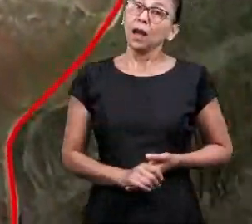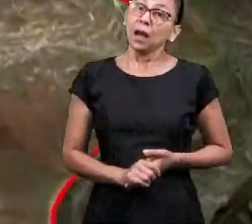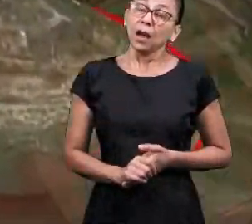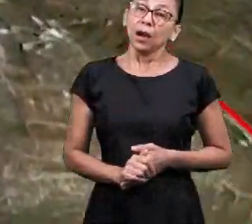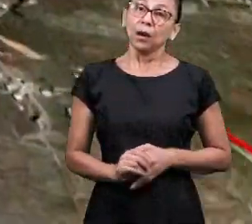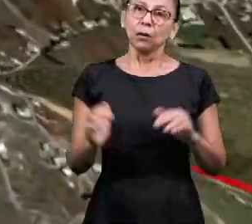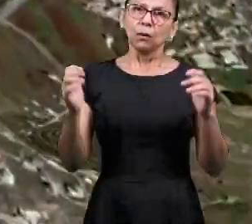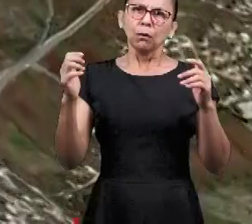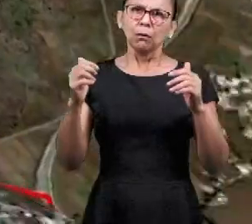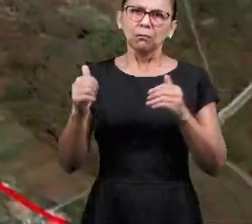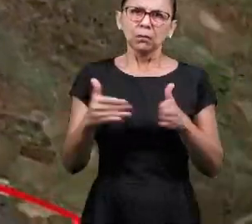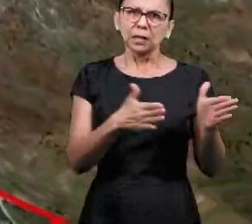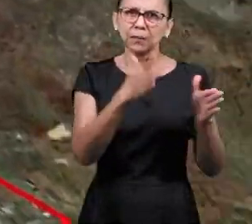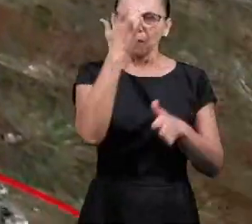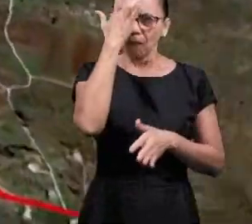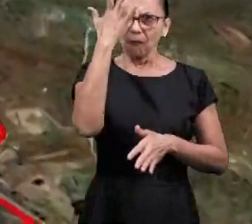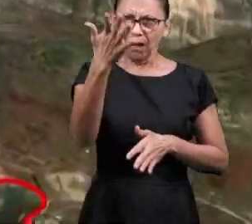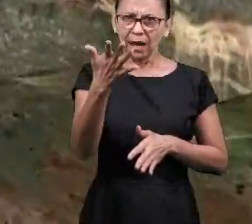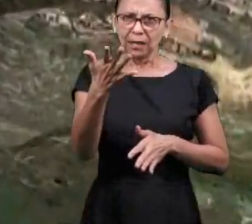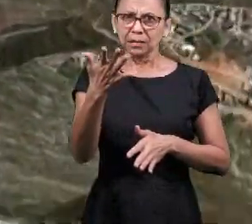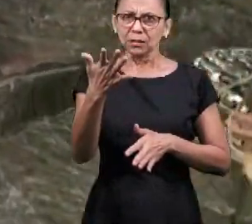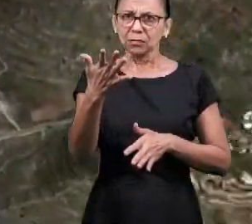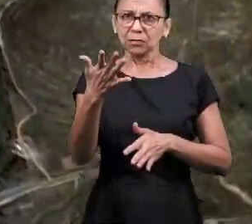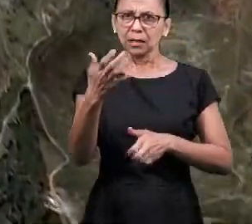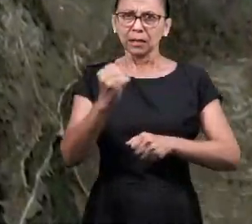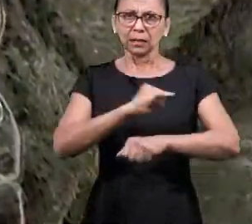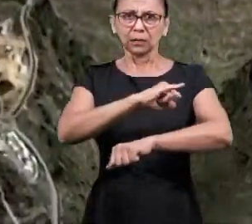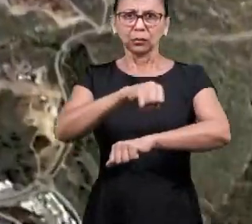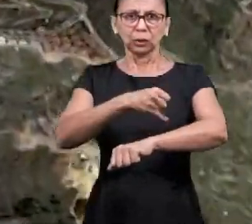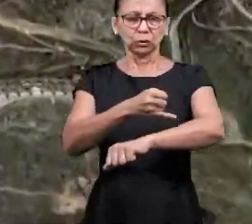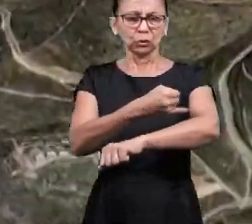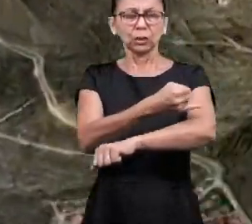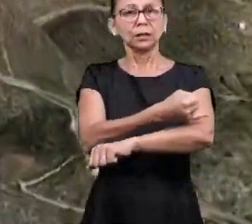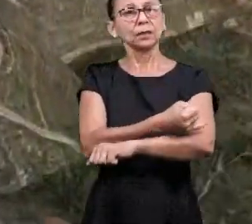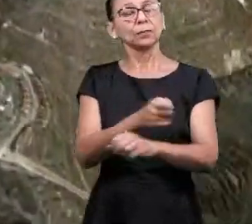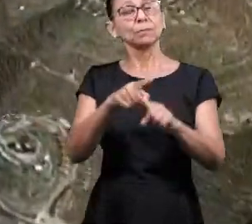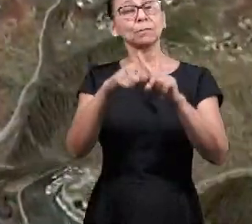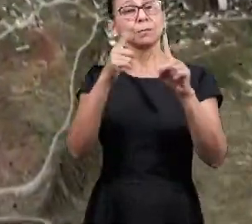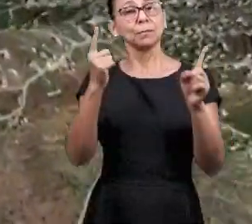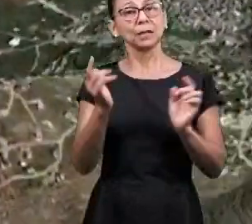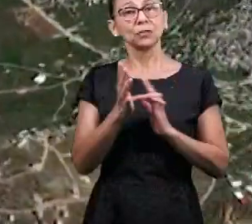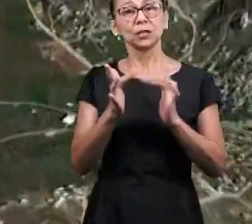le puits de Jacob. Nous allons accompagner cette trajectoire